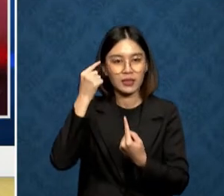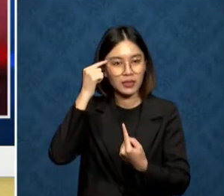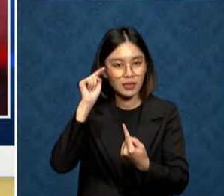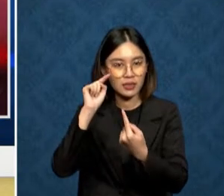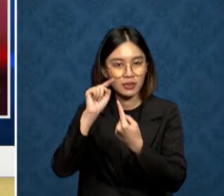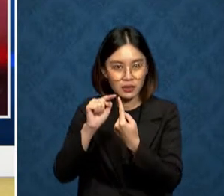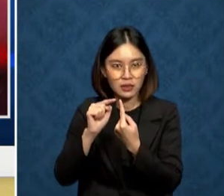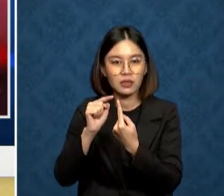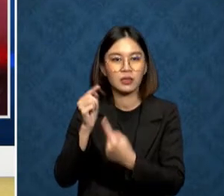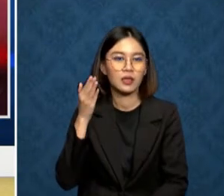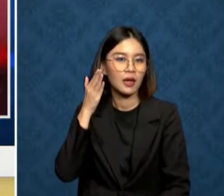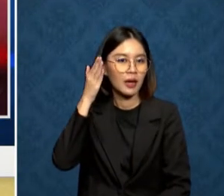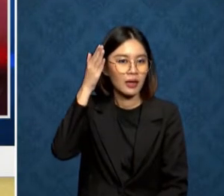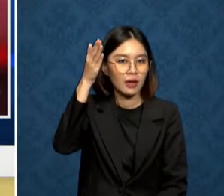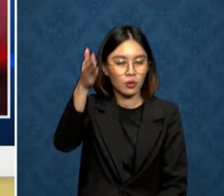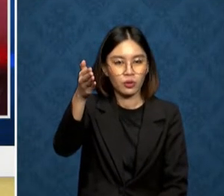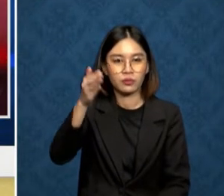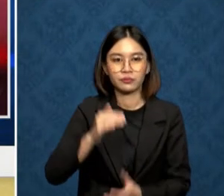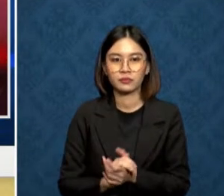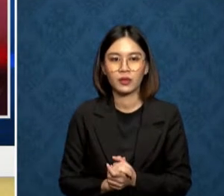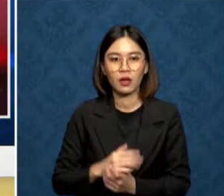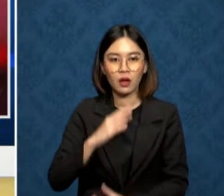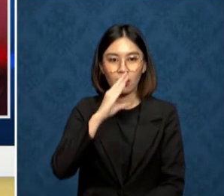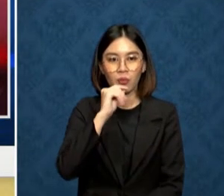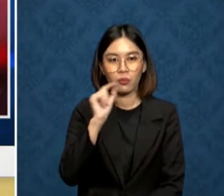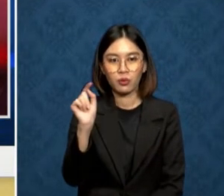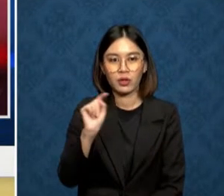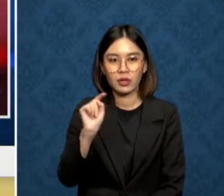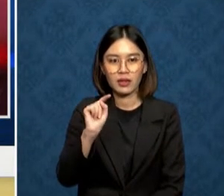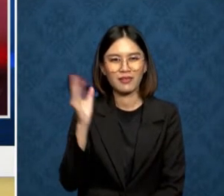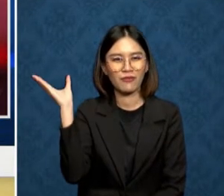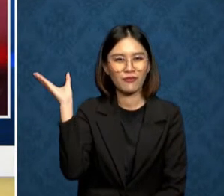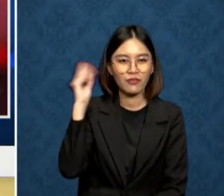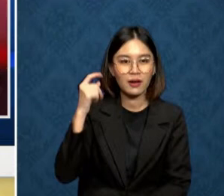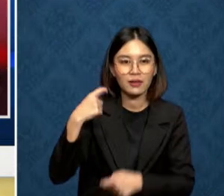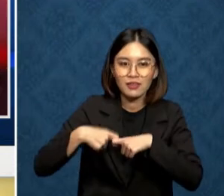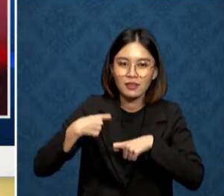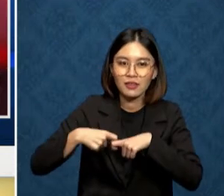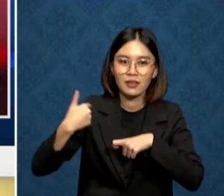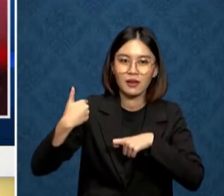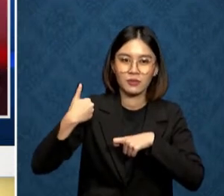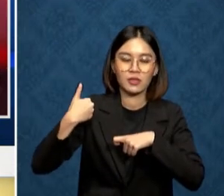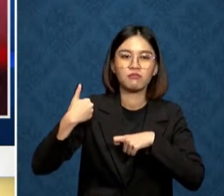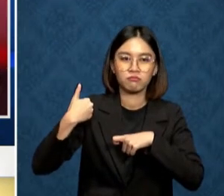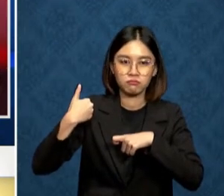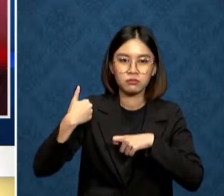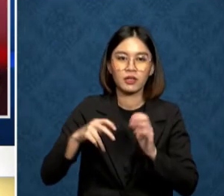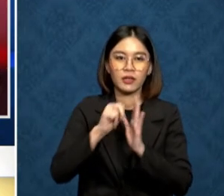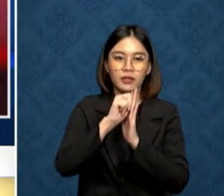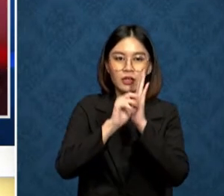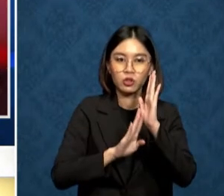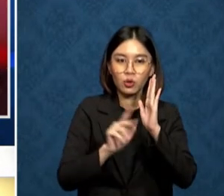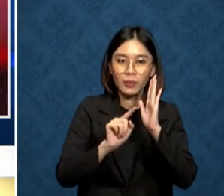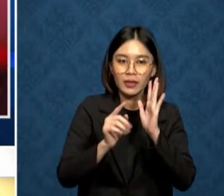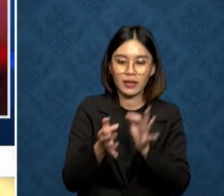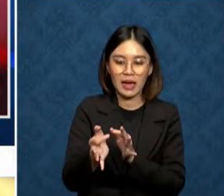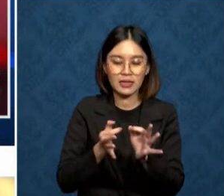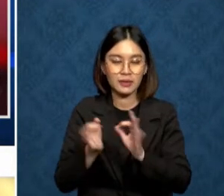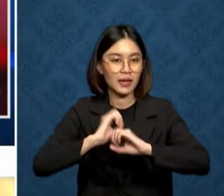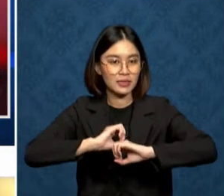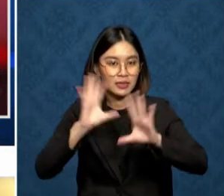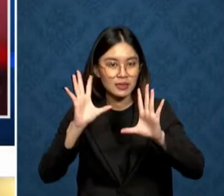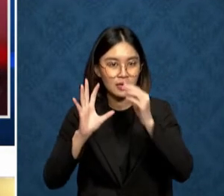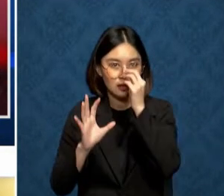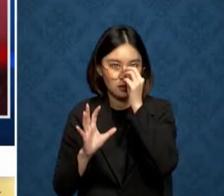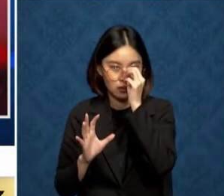ระยะยาวในอนาคตผมพูแนี้อาจจะสั่งยากสันิดหน่ครับนัยยบายที่อธิบายได้ชดเจน